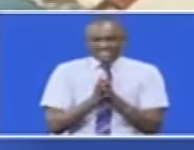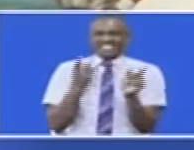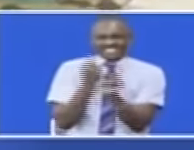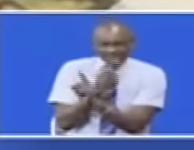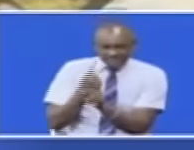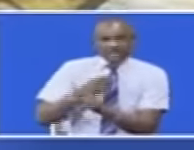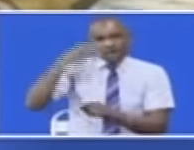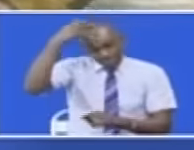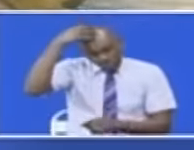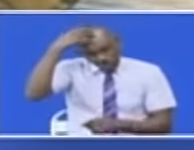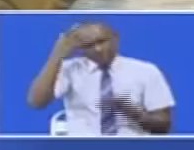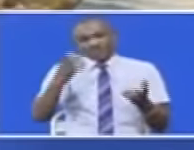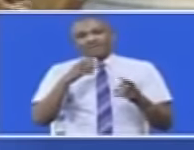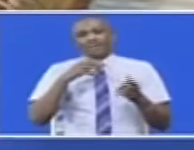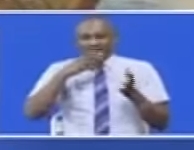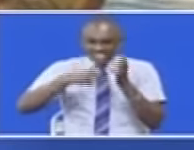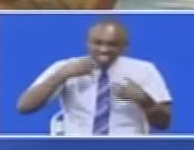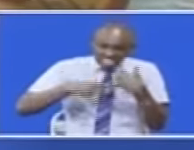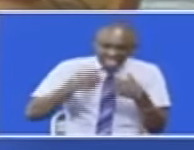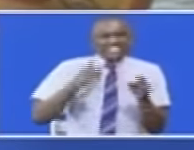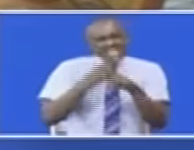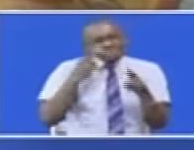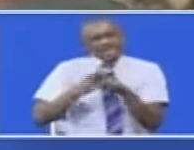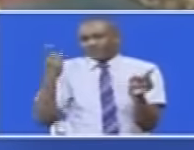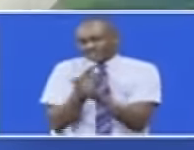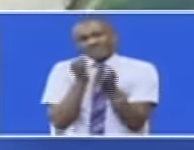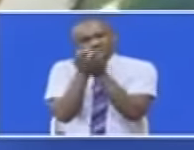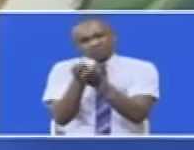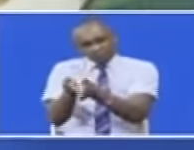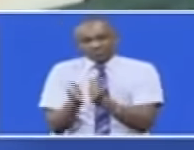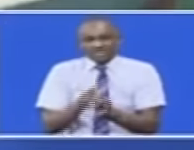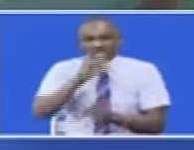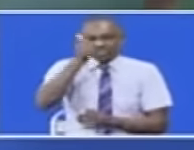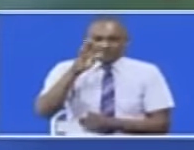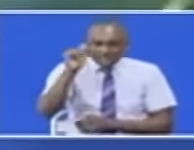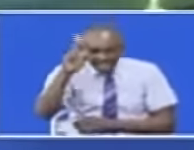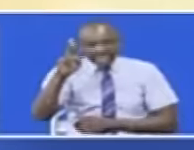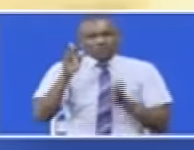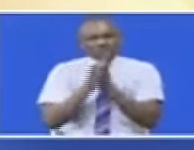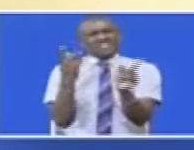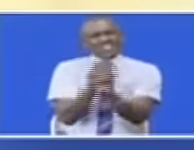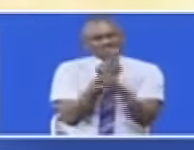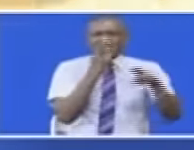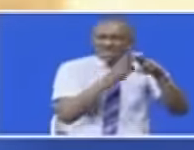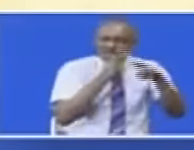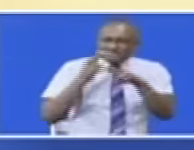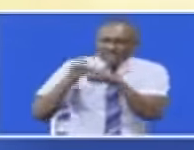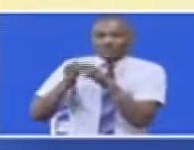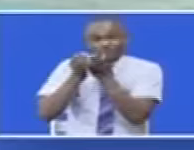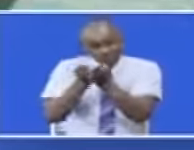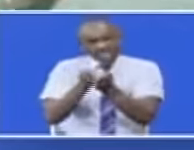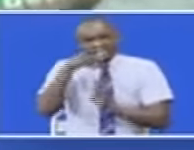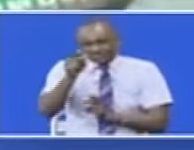Pop Francis, Machinery, Obwabo, Songa Mbele, Jaber pamoja na Muruka Safaricom.